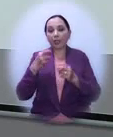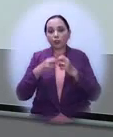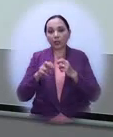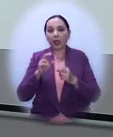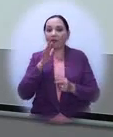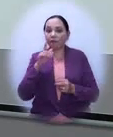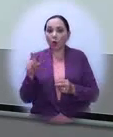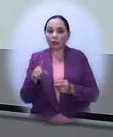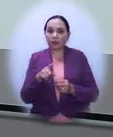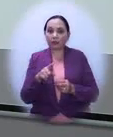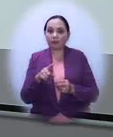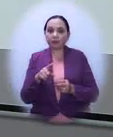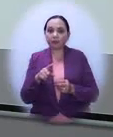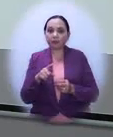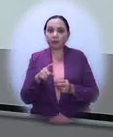chiqqan vaqtida